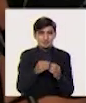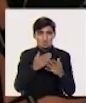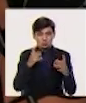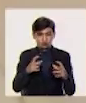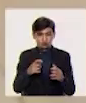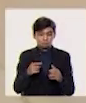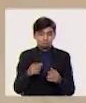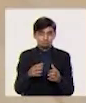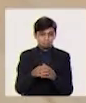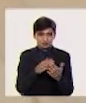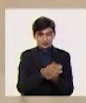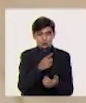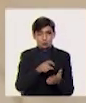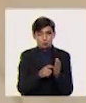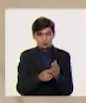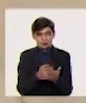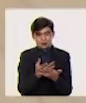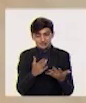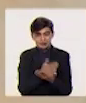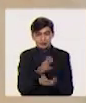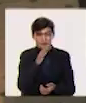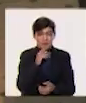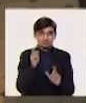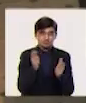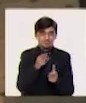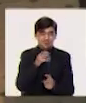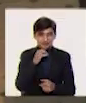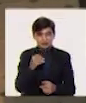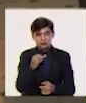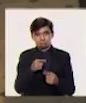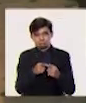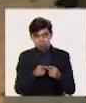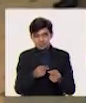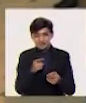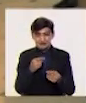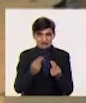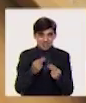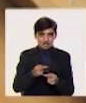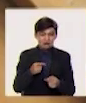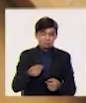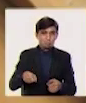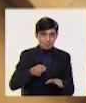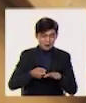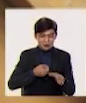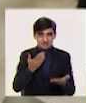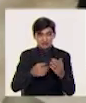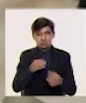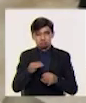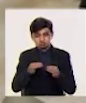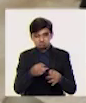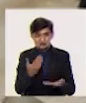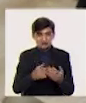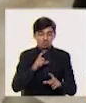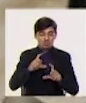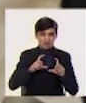жүр. Олардың бөлмелері бөлек. Қазір карантинде көбі кітап оқып, шахматпен нарды, бильярд ойнап, шығармашылықпен айналысады.